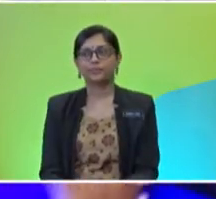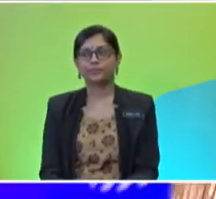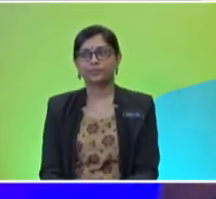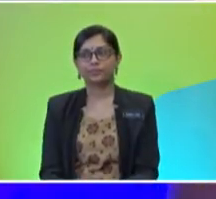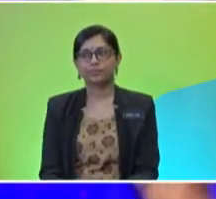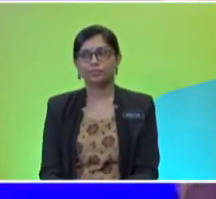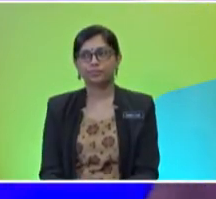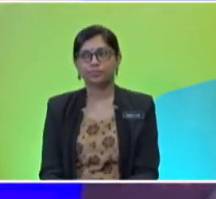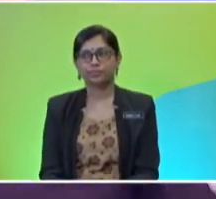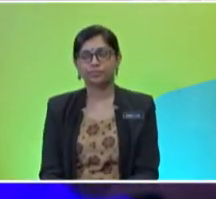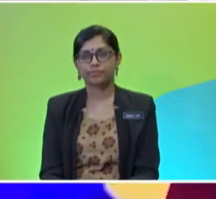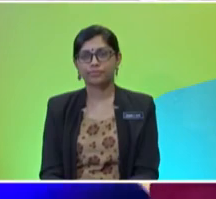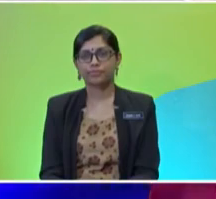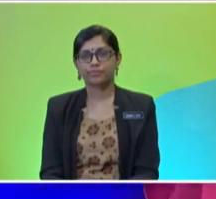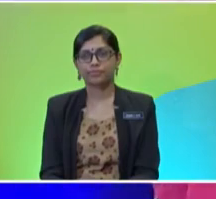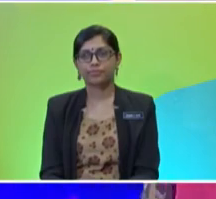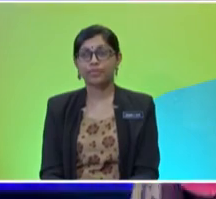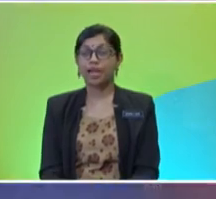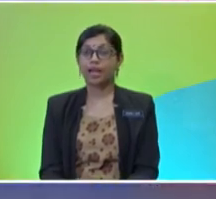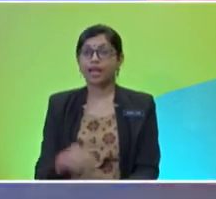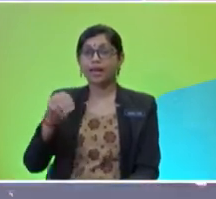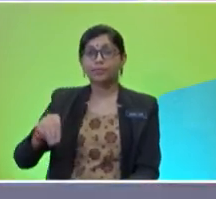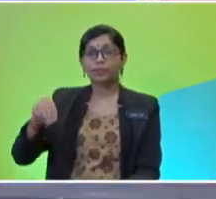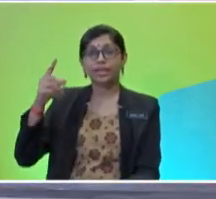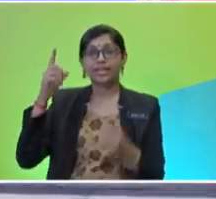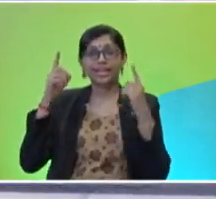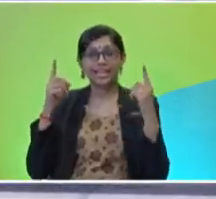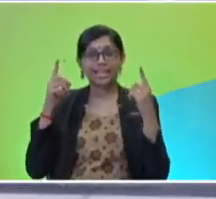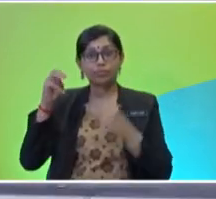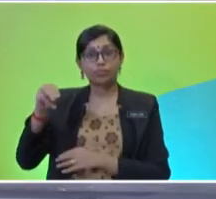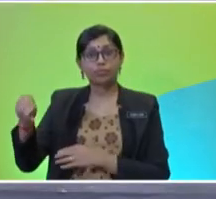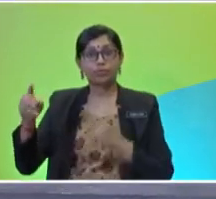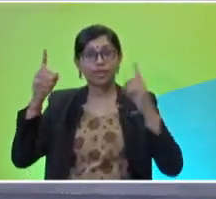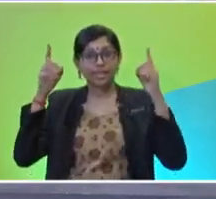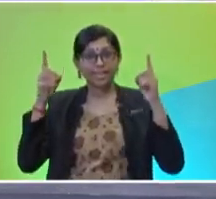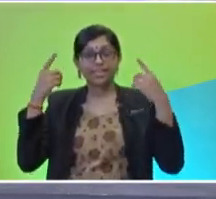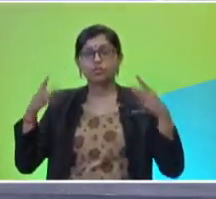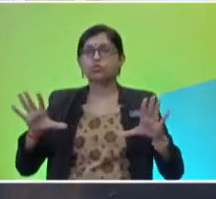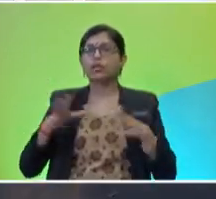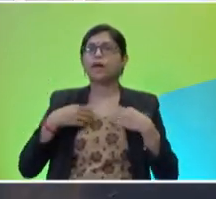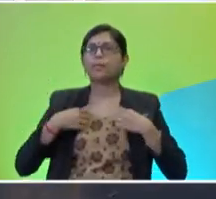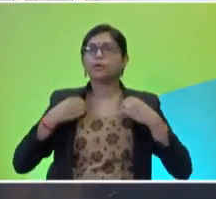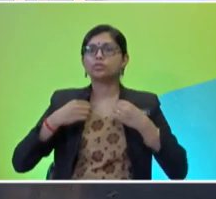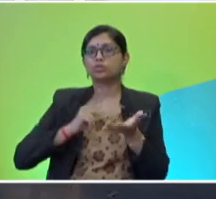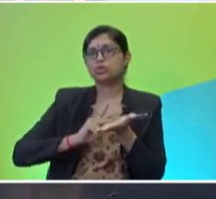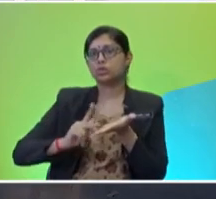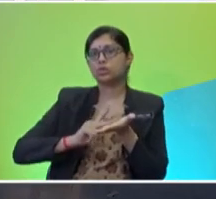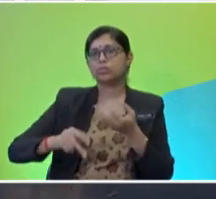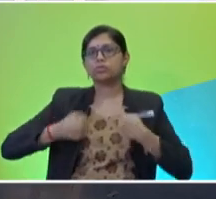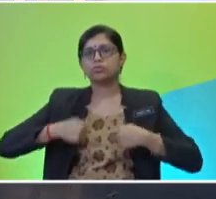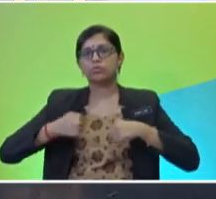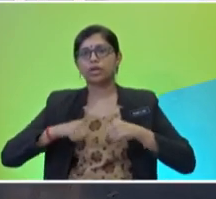Sekarang ni kita dah nampak murid ni, murid lelaki ni dah berpakaian kemas ke sekolah. Yes.